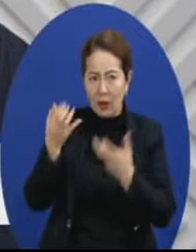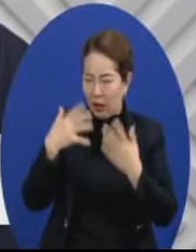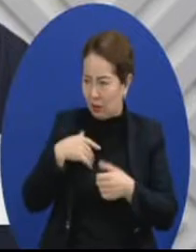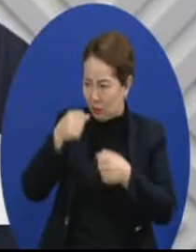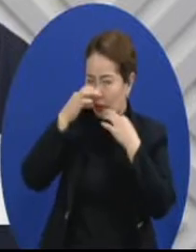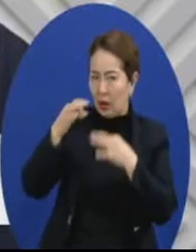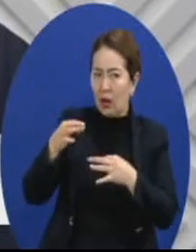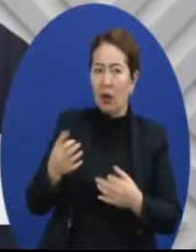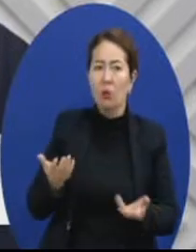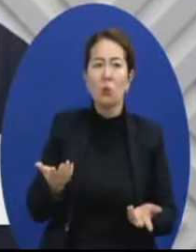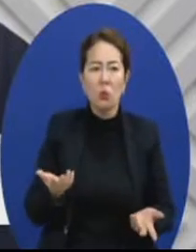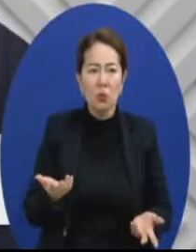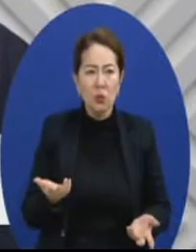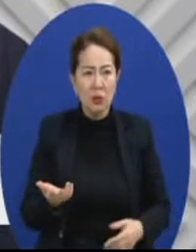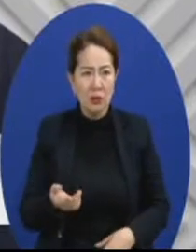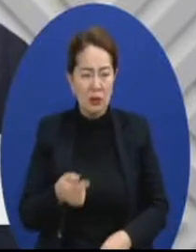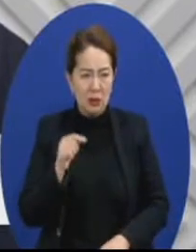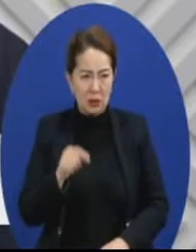төрс.